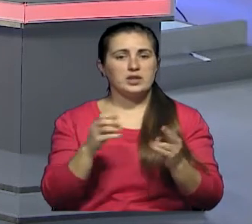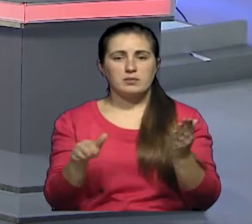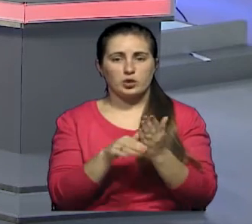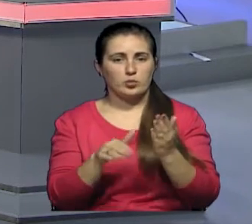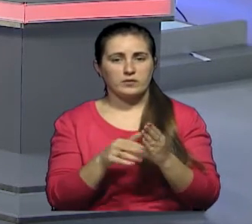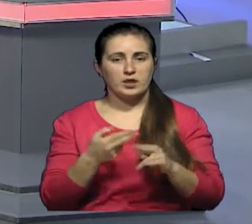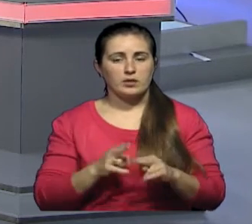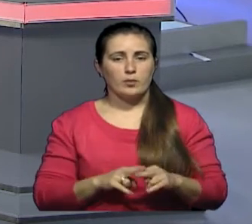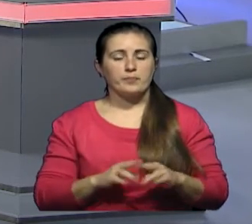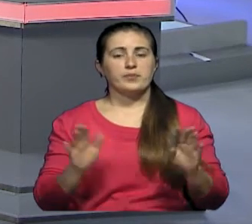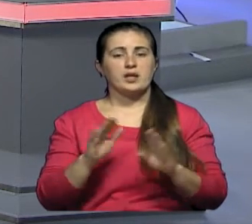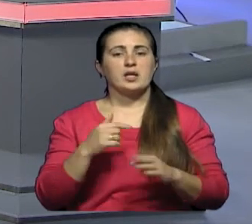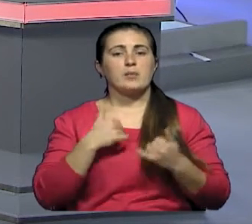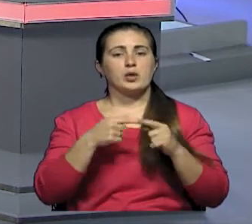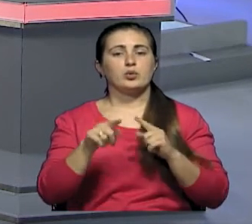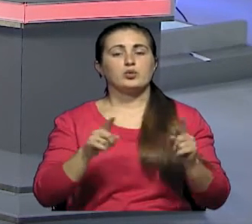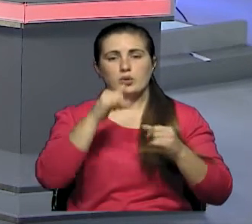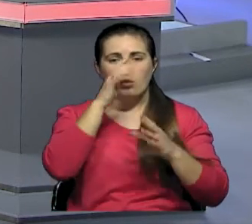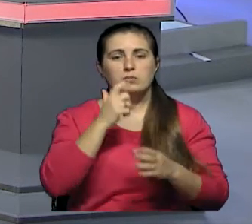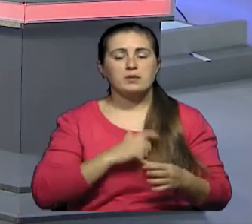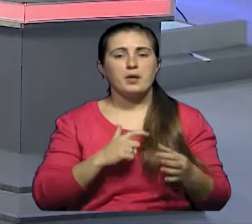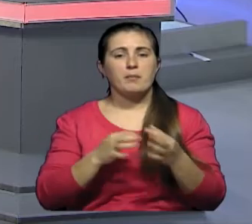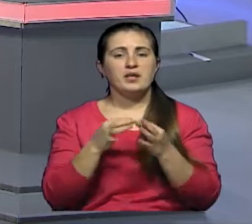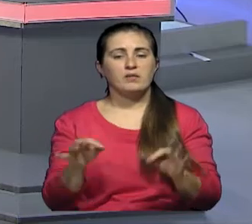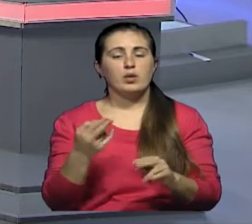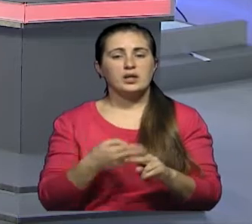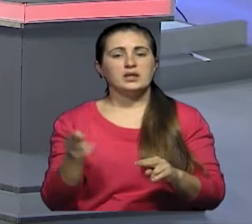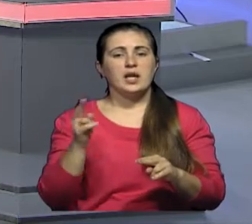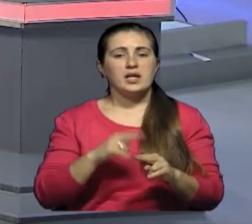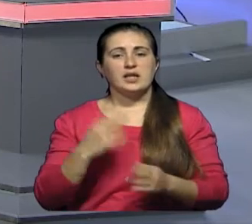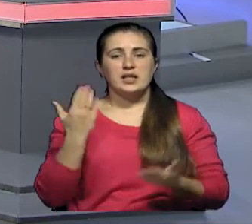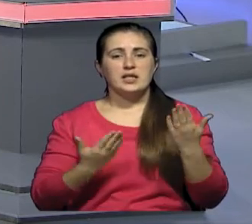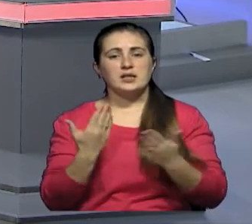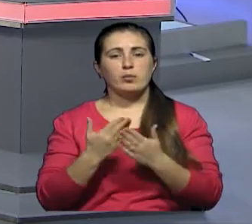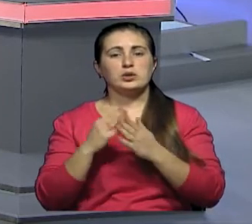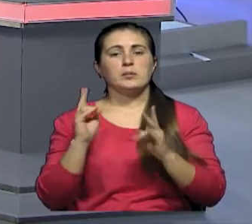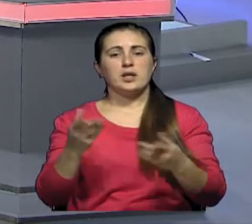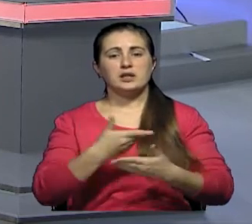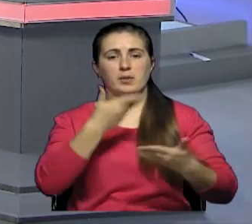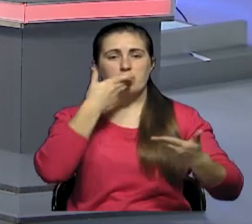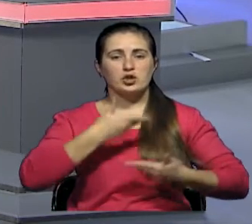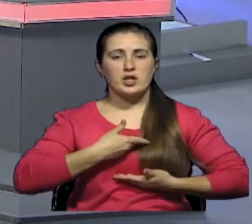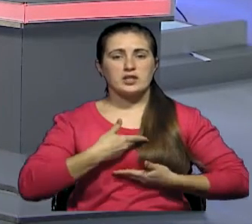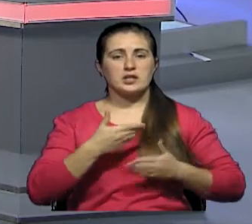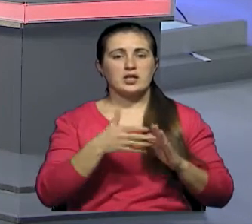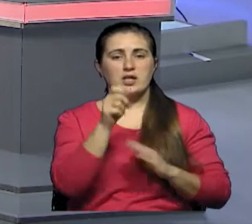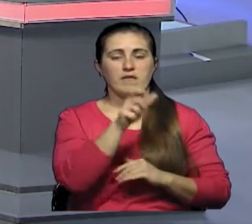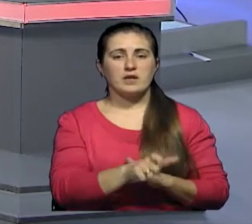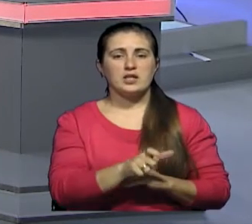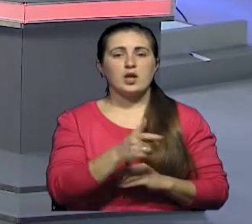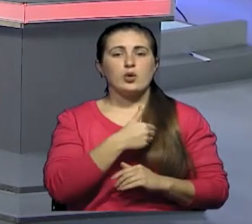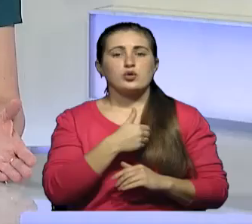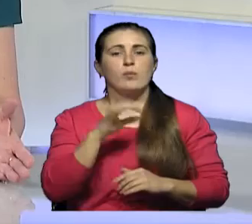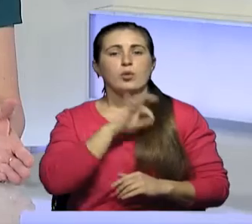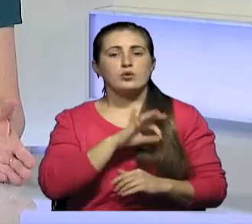нет я про то что не можем себе позволить это если допустим к нам обращается заявитель который к примеру хочет